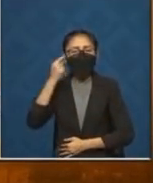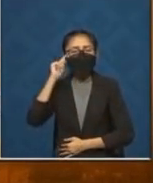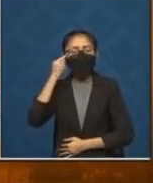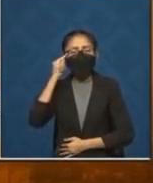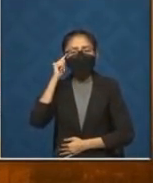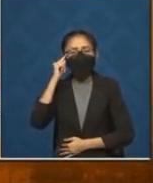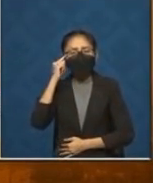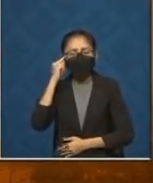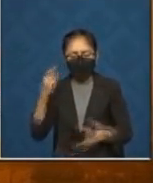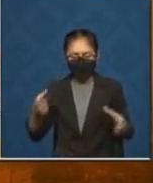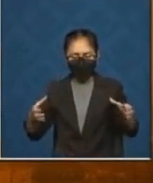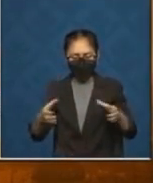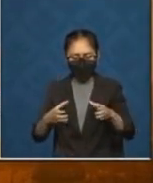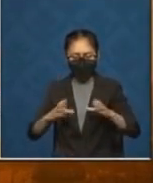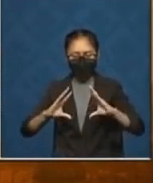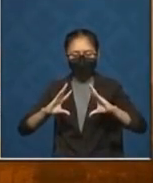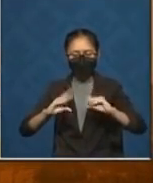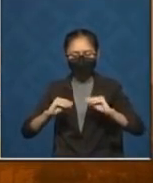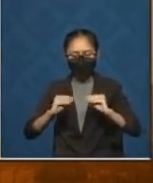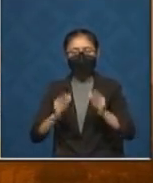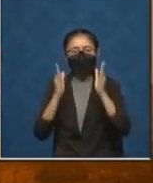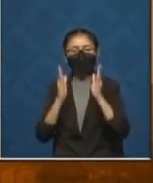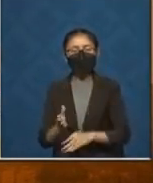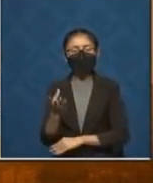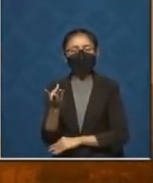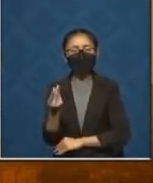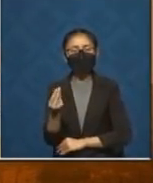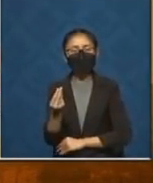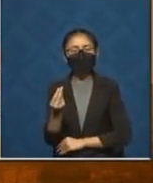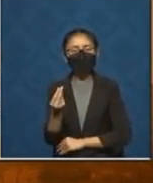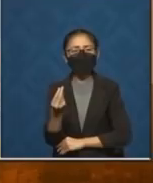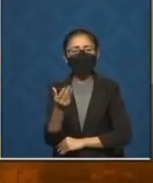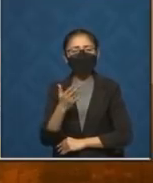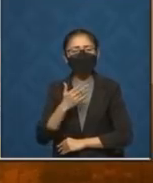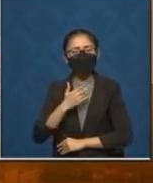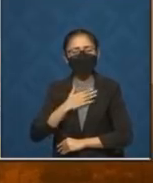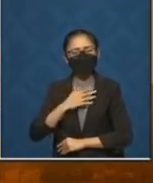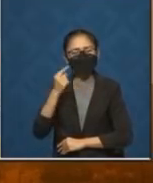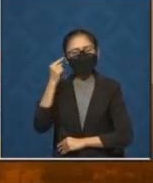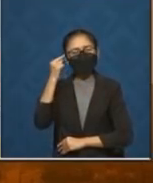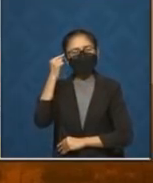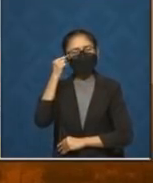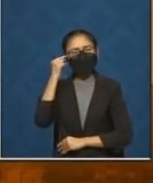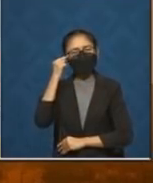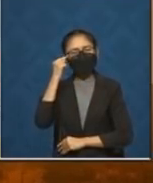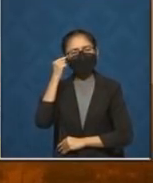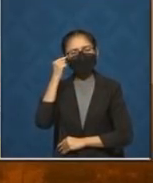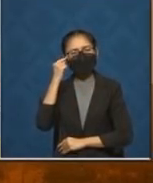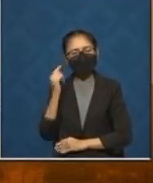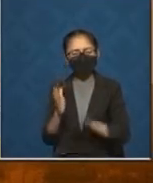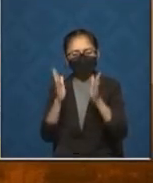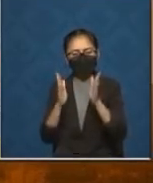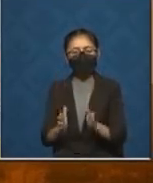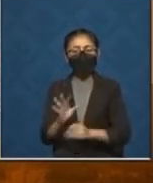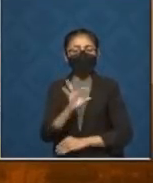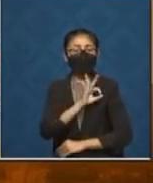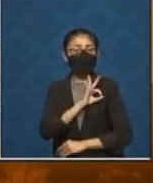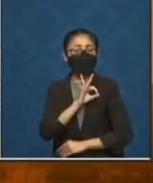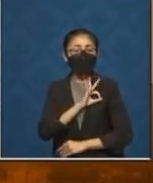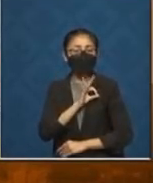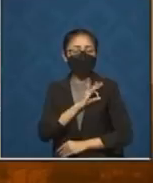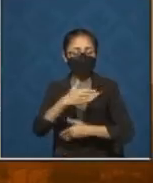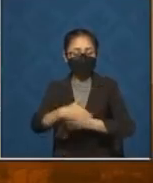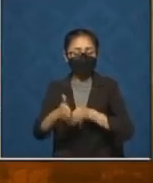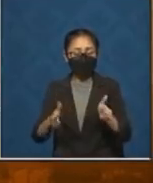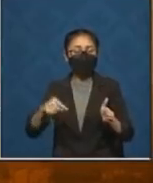เนี่ยนั่งป๊อปป๊อปป๊อปป๊อปแต่งตัวด้วยชุดประจำชาตินั่งเรียงกันพรึบประชุมที่ประชุมสภาแล้วไม่ต้องพูดถึงที่อังกฤษนะ